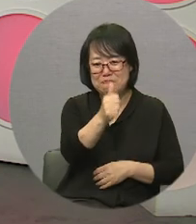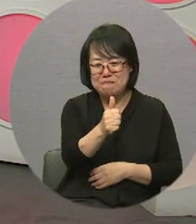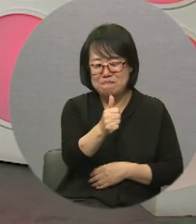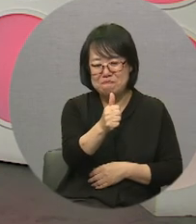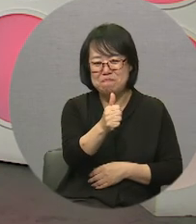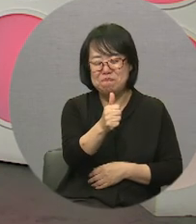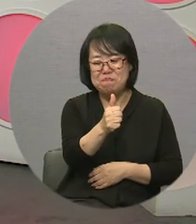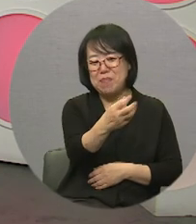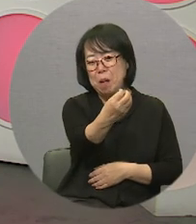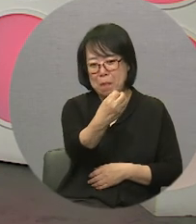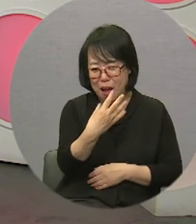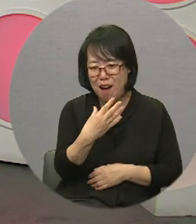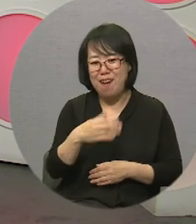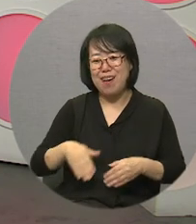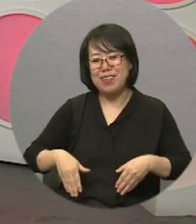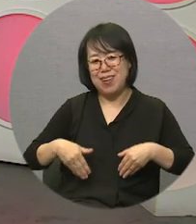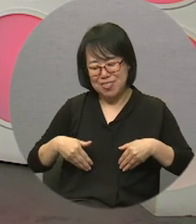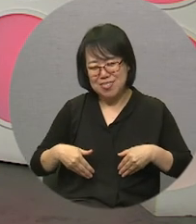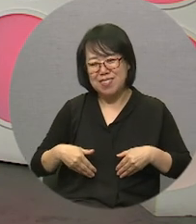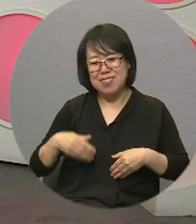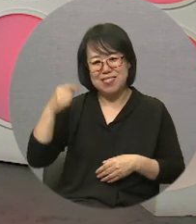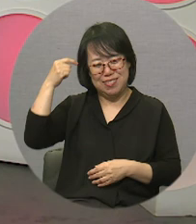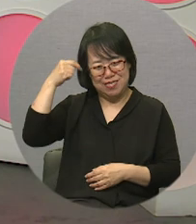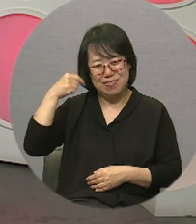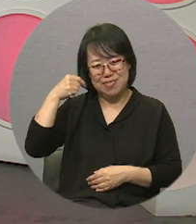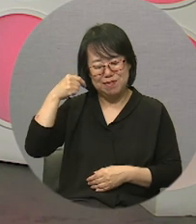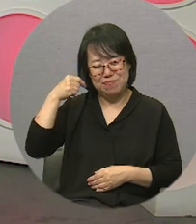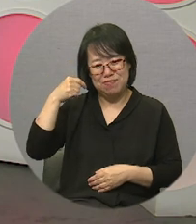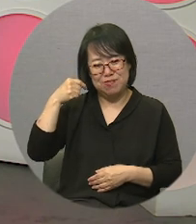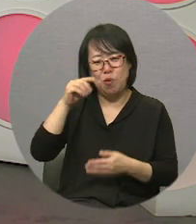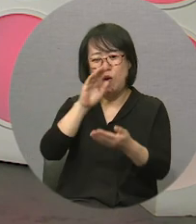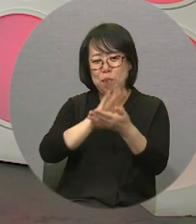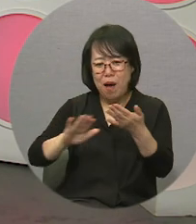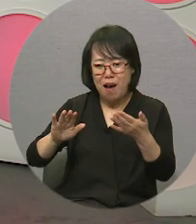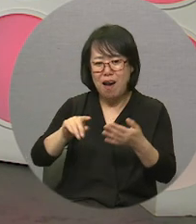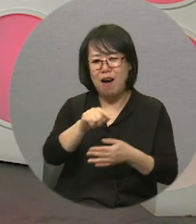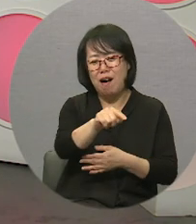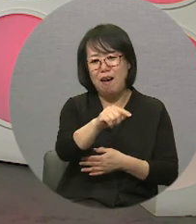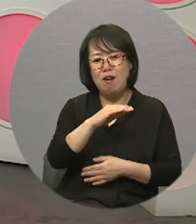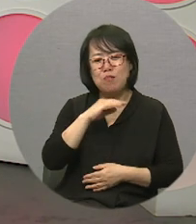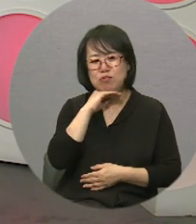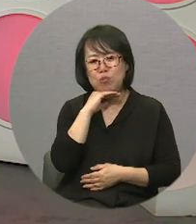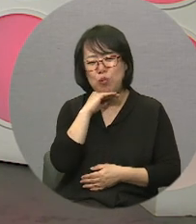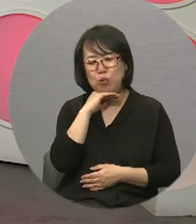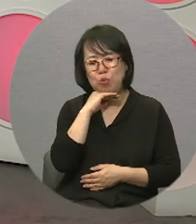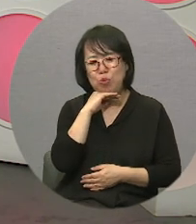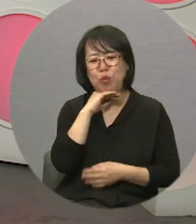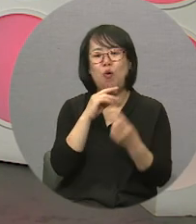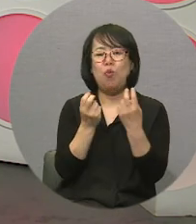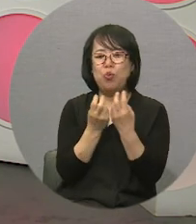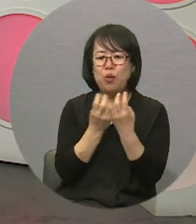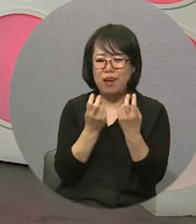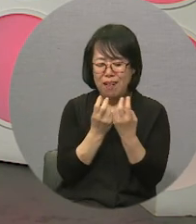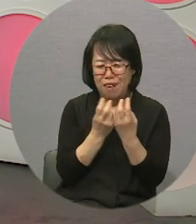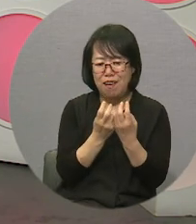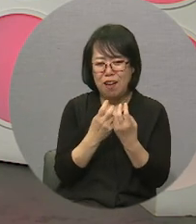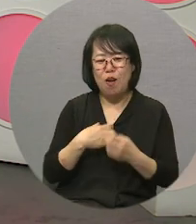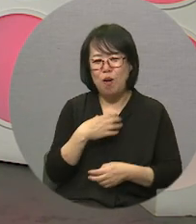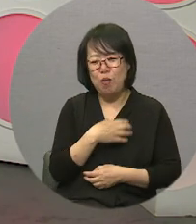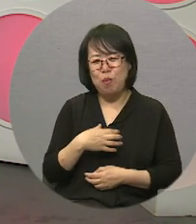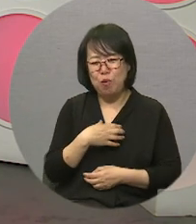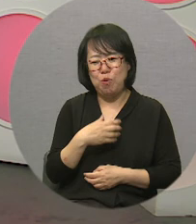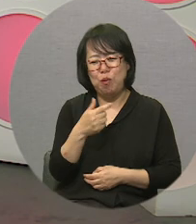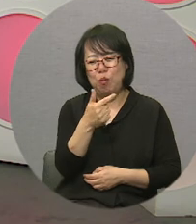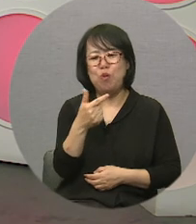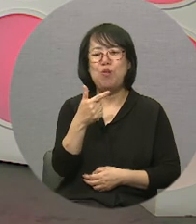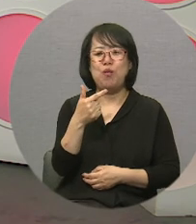계셨던 직원분. 아, 그렇죠. 그 직원분도 이분이 안 갔으면 교대를 더 빨리 퇴근할 수가 있었는데 기다려주신 거잖아요. 네. 그러니까 너무 감사한 일이죠.